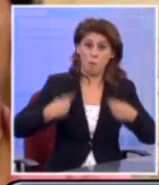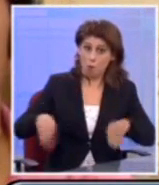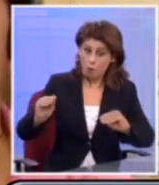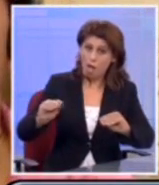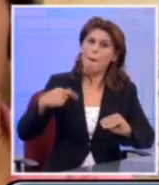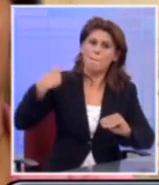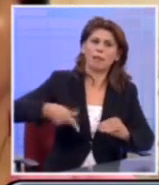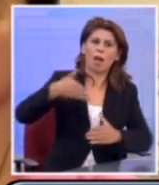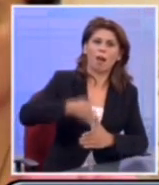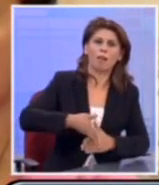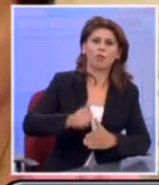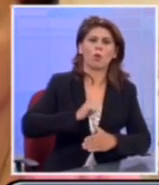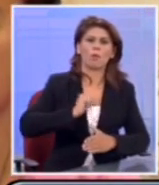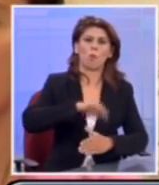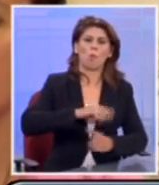Και αυτό το leasing